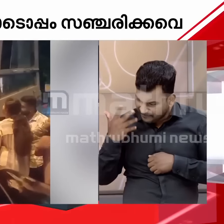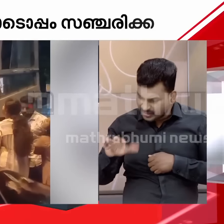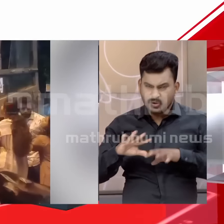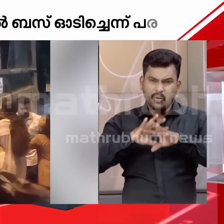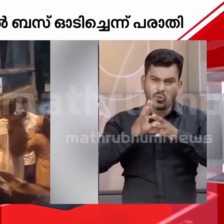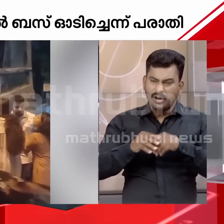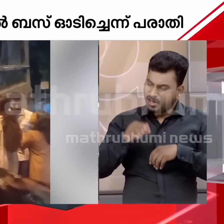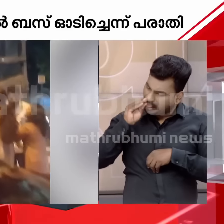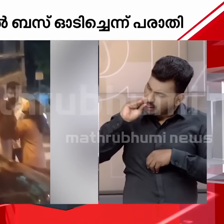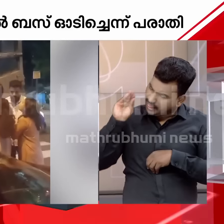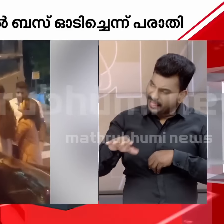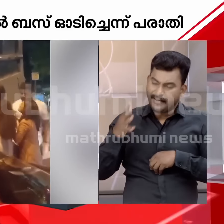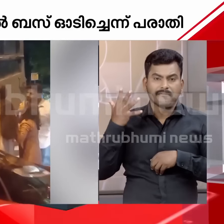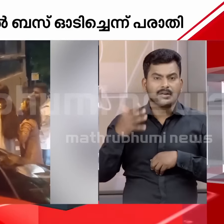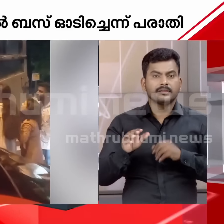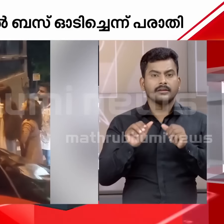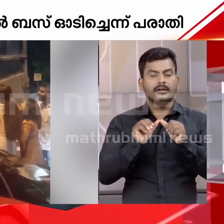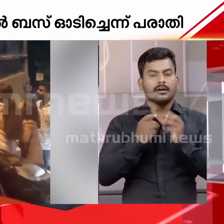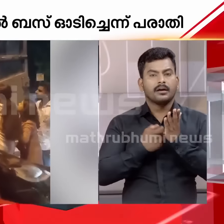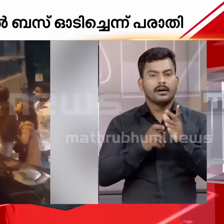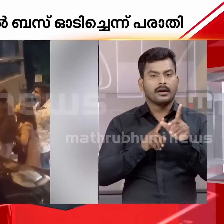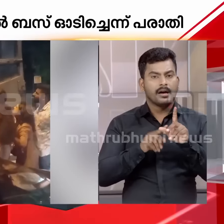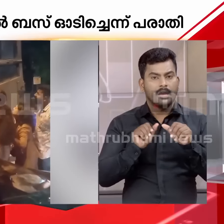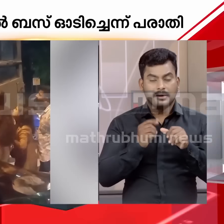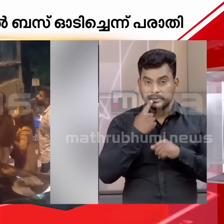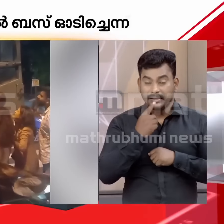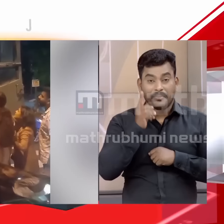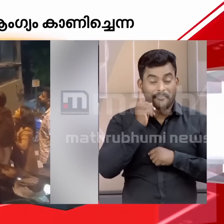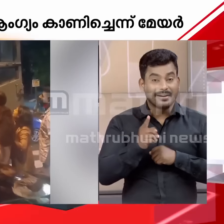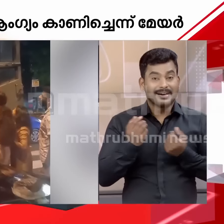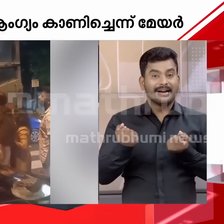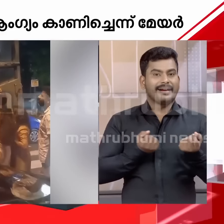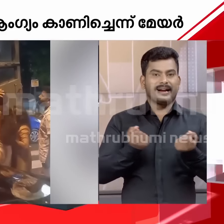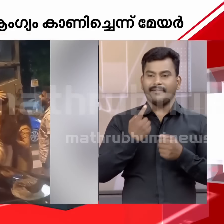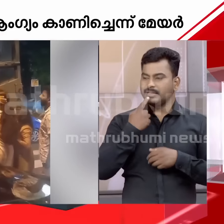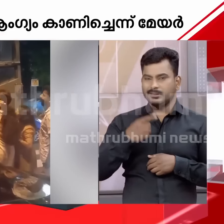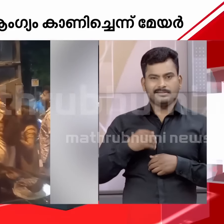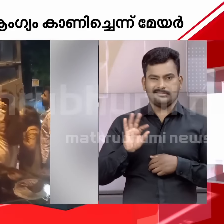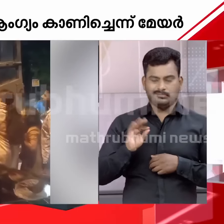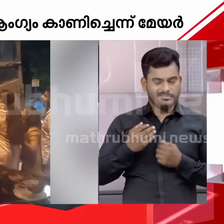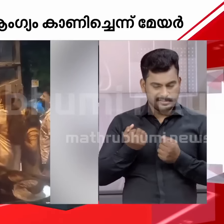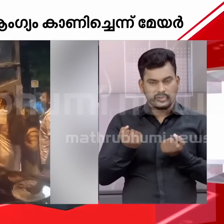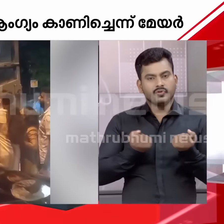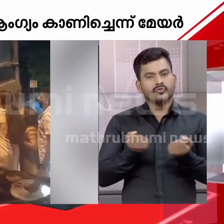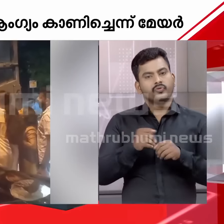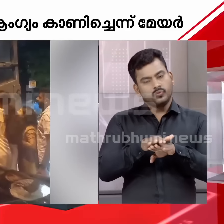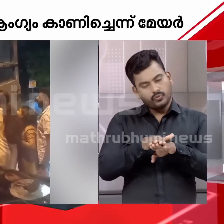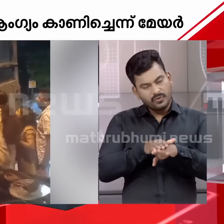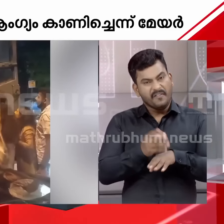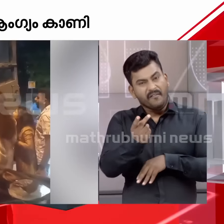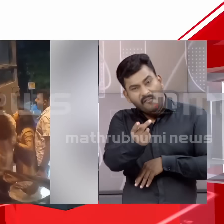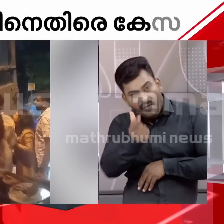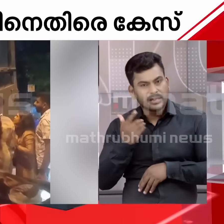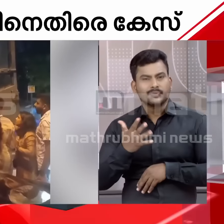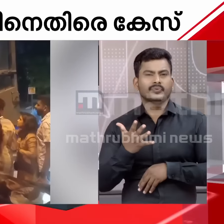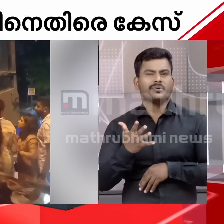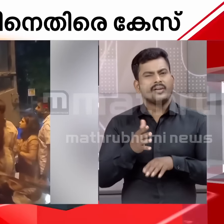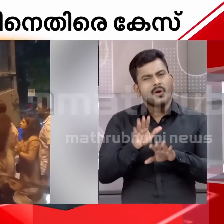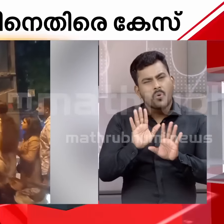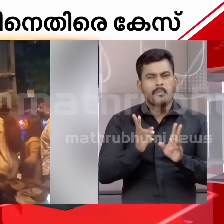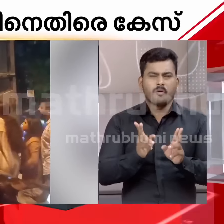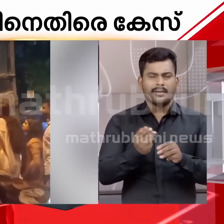അവരോടും മോശമായി പെരുമാറി എന്നുള്ളതാണ് ആര്യ പറയുന്നത്. എന്നാൽ അത്തരത്തിലല്ല സംഭവം. അപകടകരമായ രീതിയിൽ താൻ വാഹനം ഓടിച്ചിട്ടില്ല. വാഹനം വേഗത്തിലായിരുന്നു, പക്ഷേ ആ വാഹനം